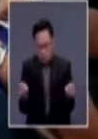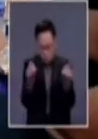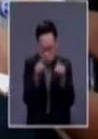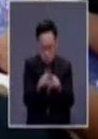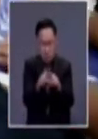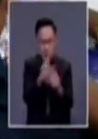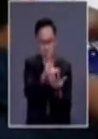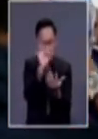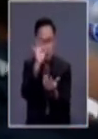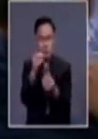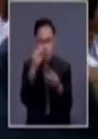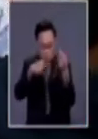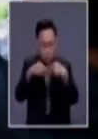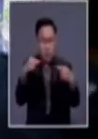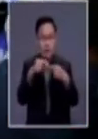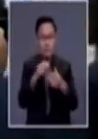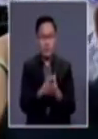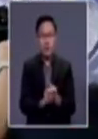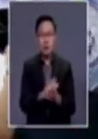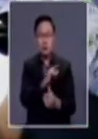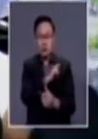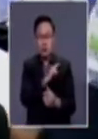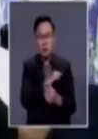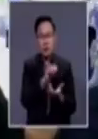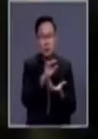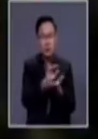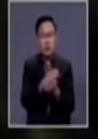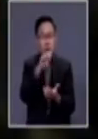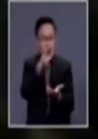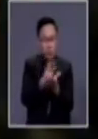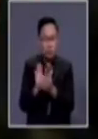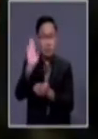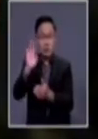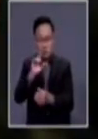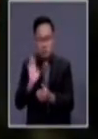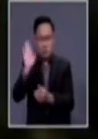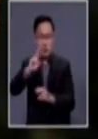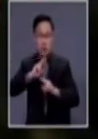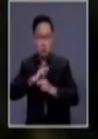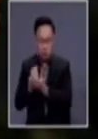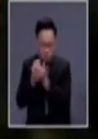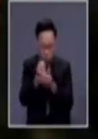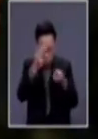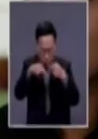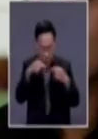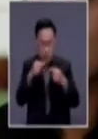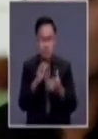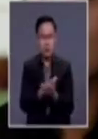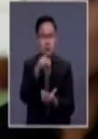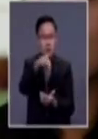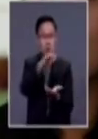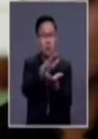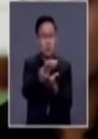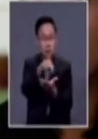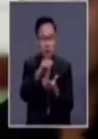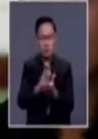านตากแดดเนี่ยจะได้รับผู้ที่ดูแลก็คือทางกลุ่มเซ็นทรัลนะคะก็จะเข้ามาที่โรงเรียนโดยที่มีสกูลพ